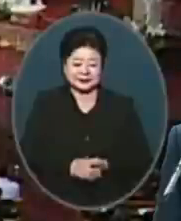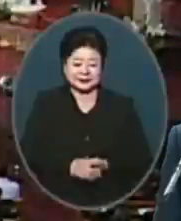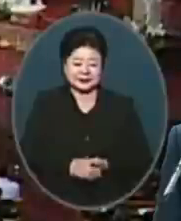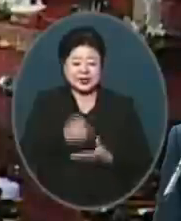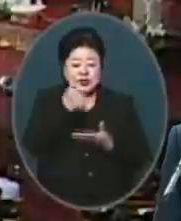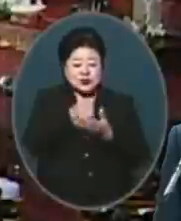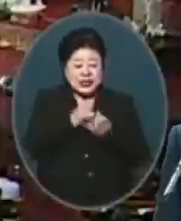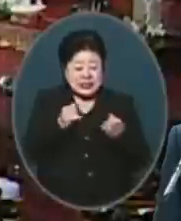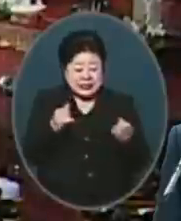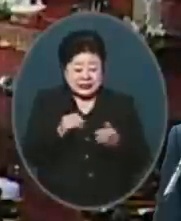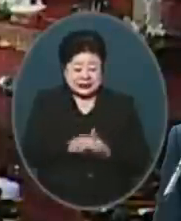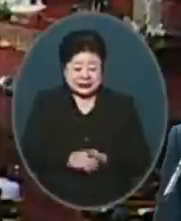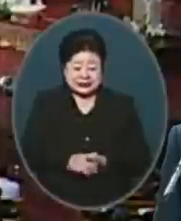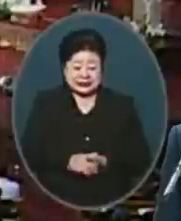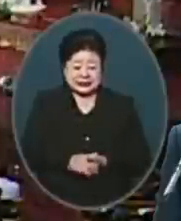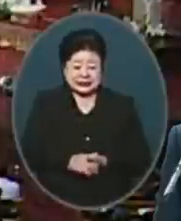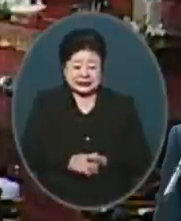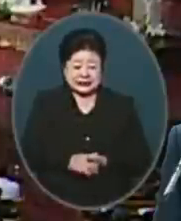죄의 빚은